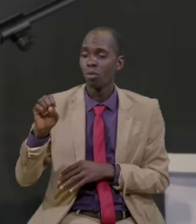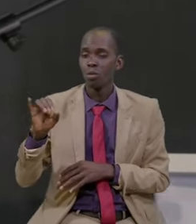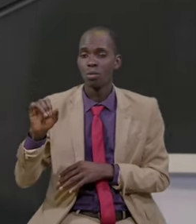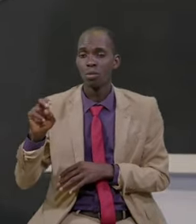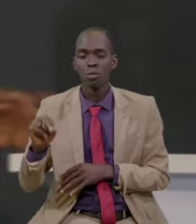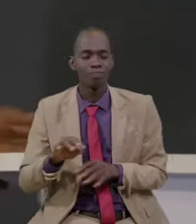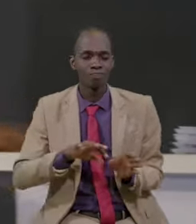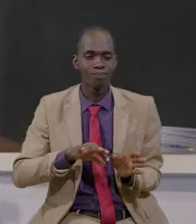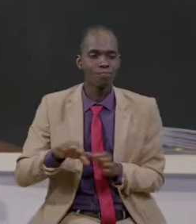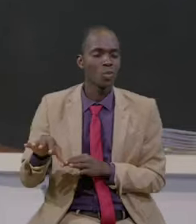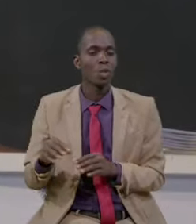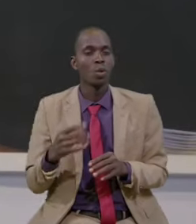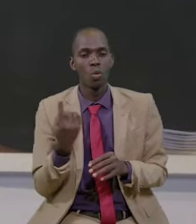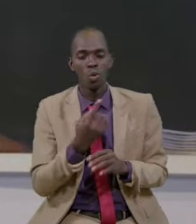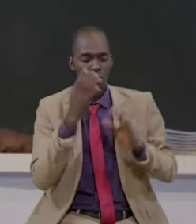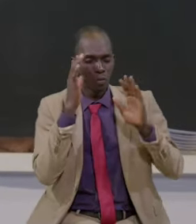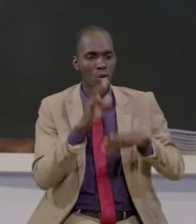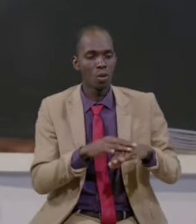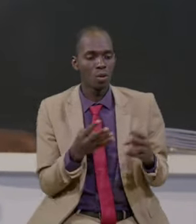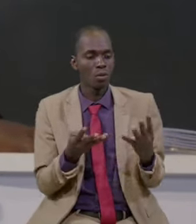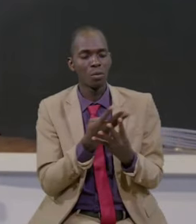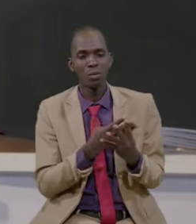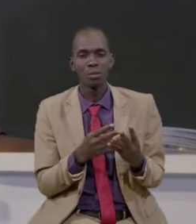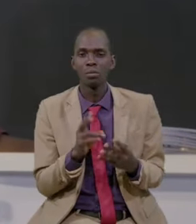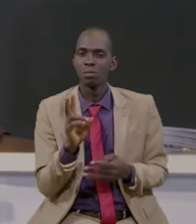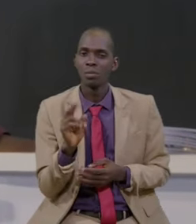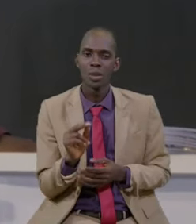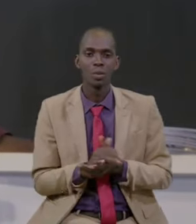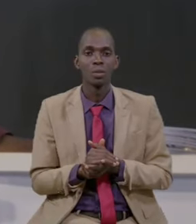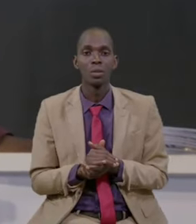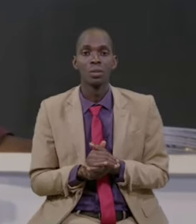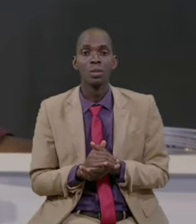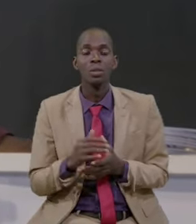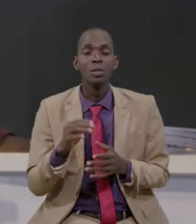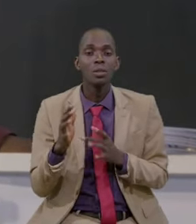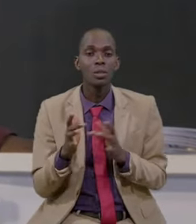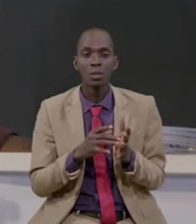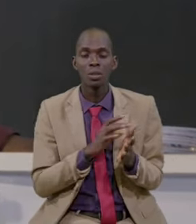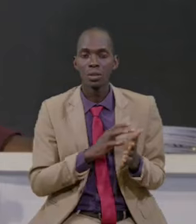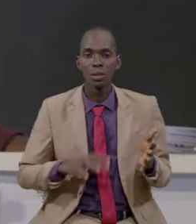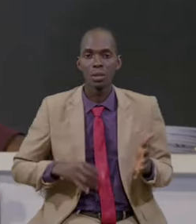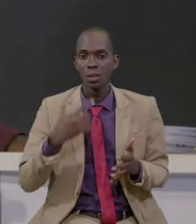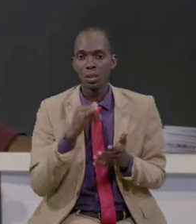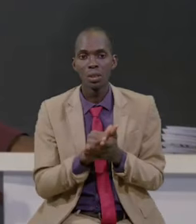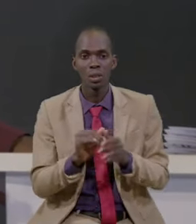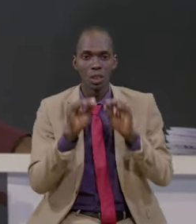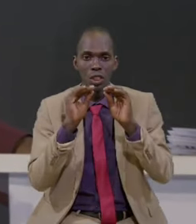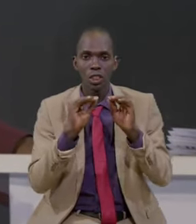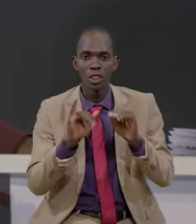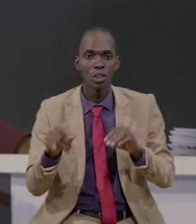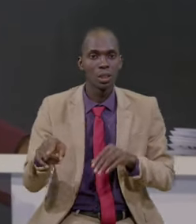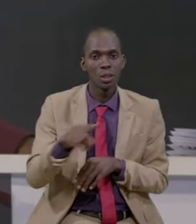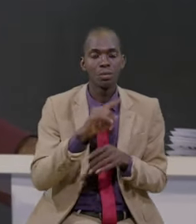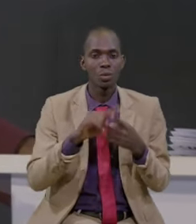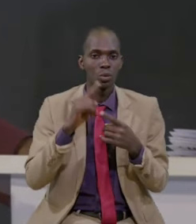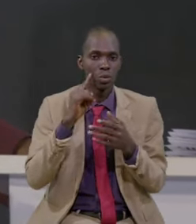s'est passé. Pourquoi? Quand Jésus a dit, enseignez-leur, à observer tout ce que je vous